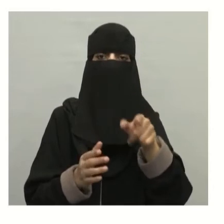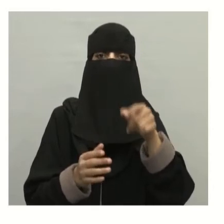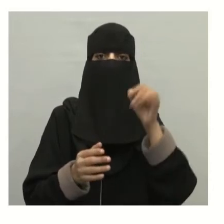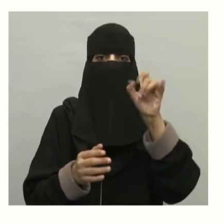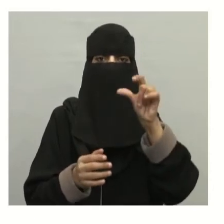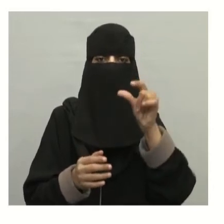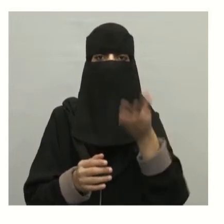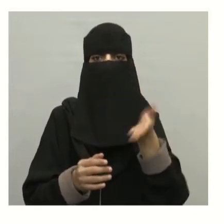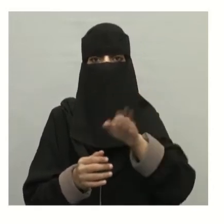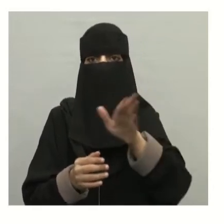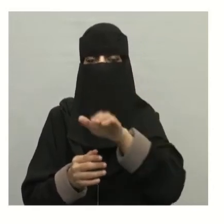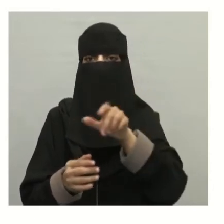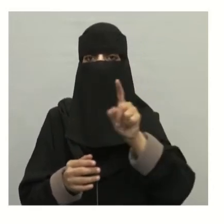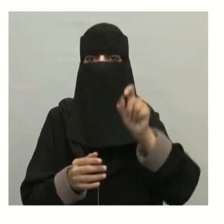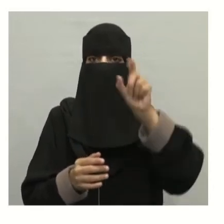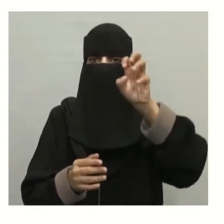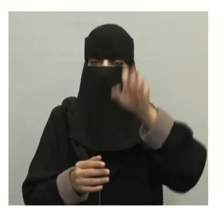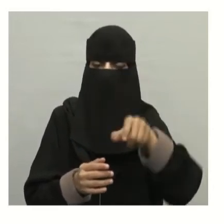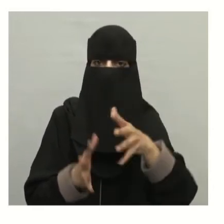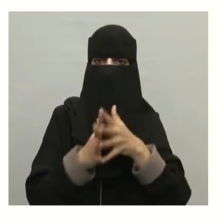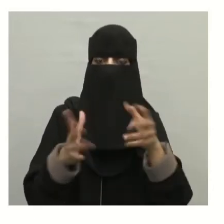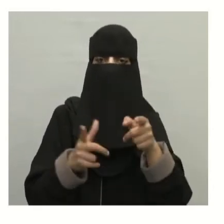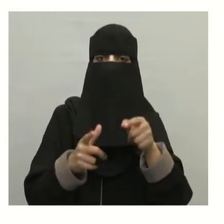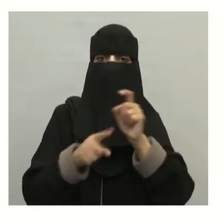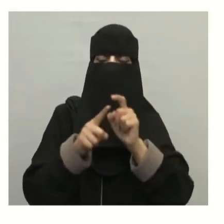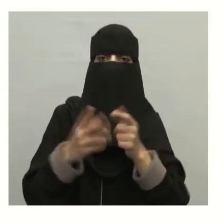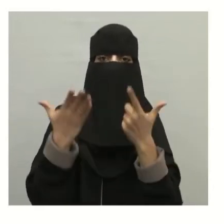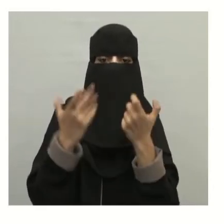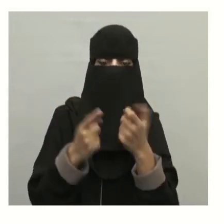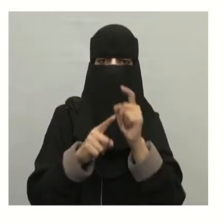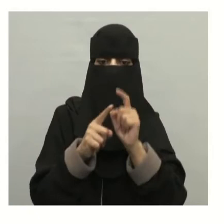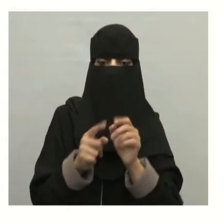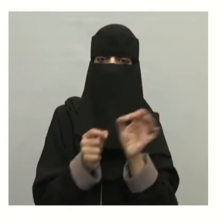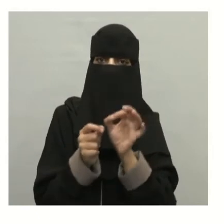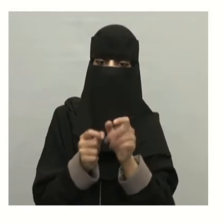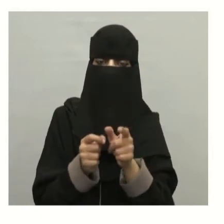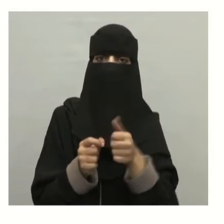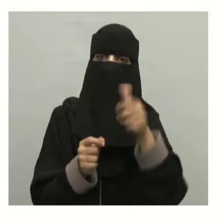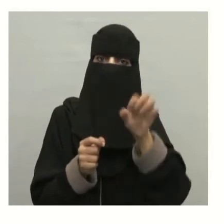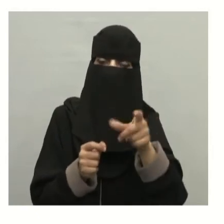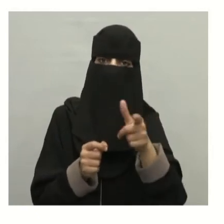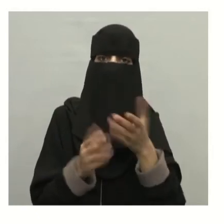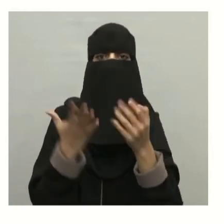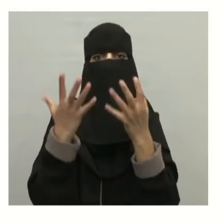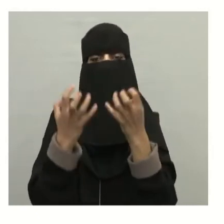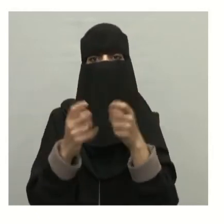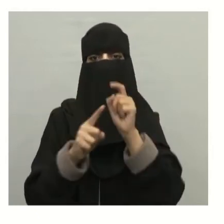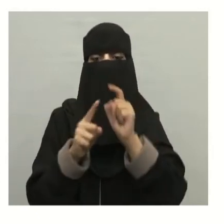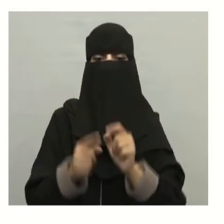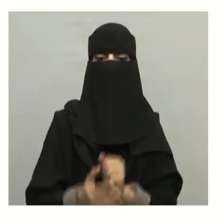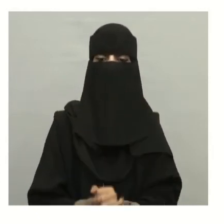قاتلة قادرة على قتل الجراثيم بنسبة 70% تقريباً أو إلى